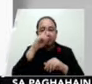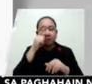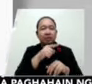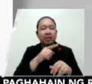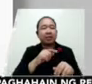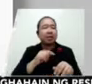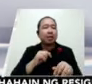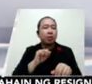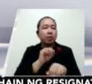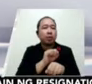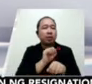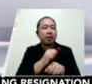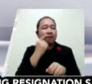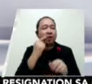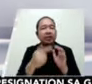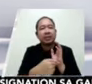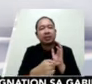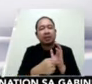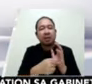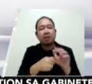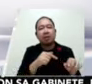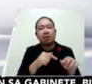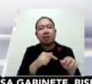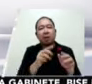digital wallet company.